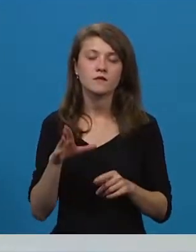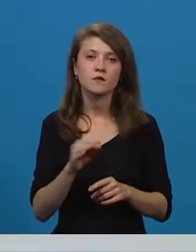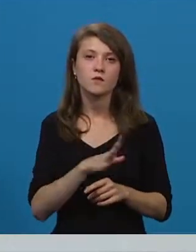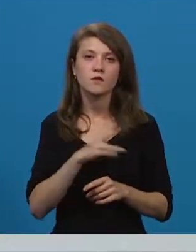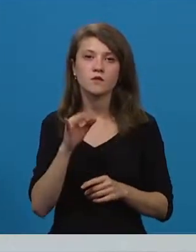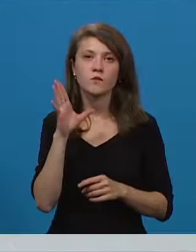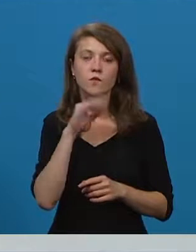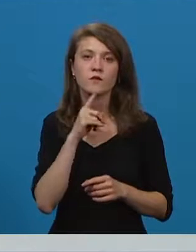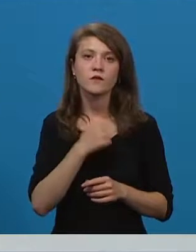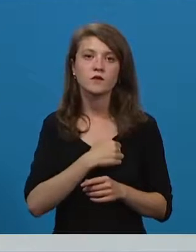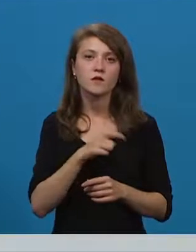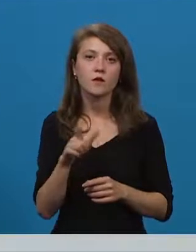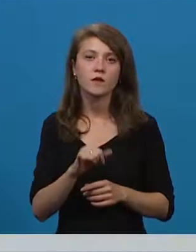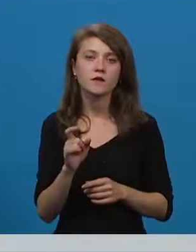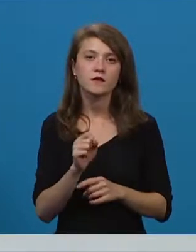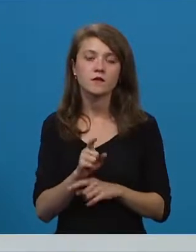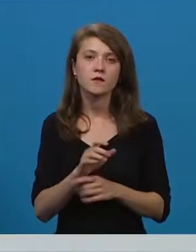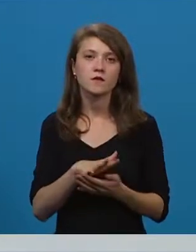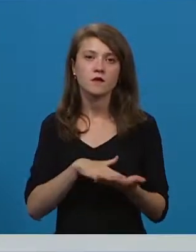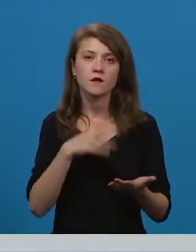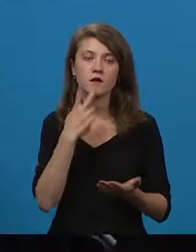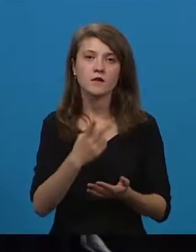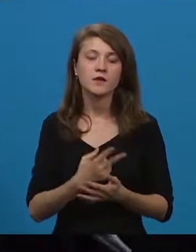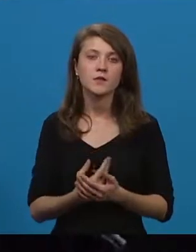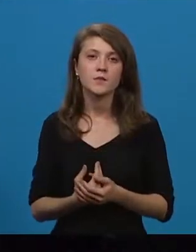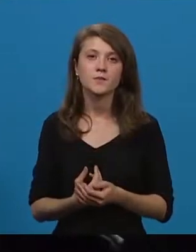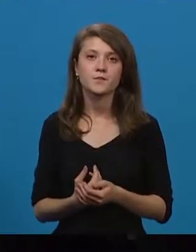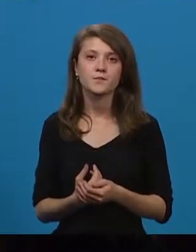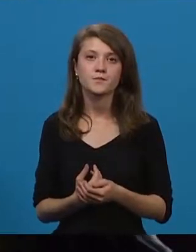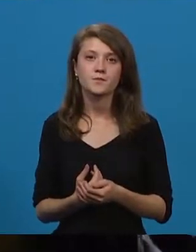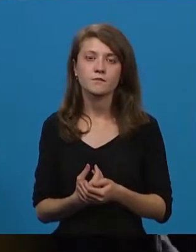та чи впоралися військові із завданням – далі у сюжеті.